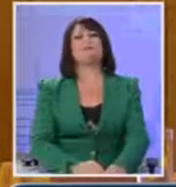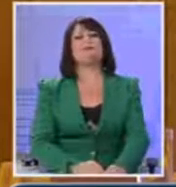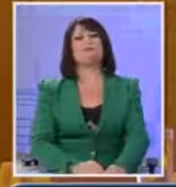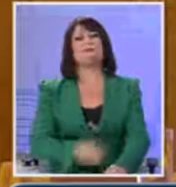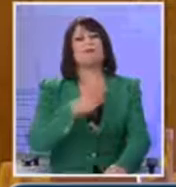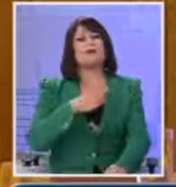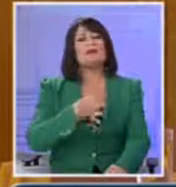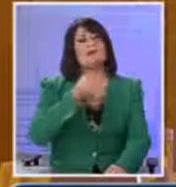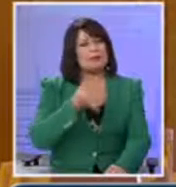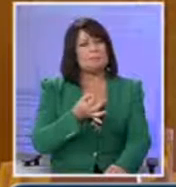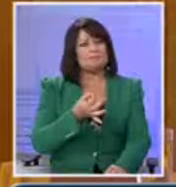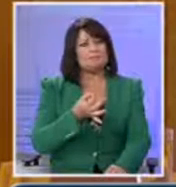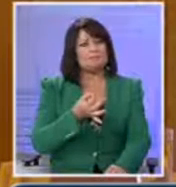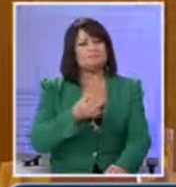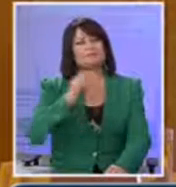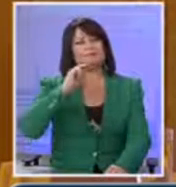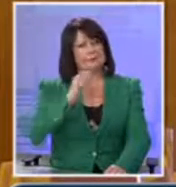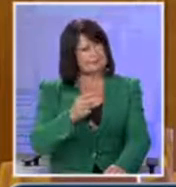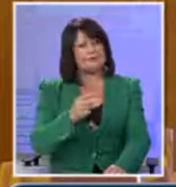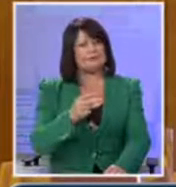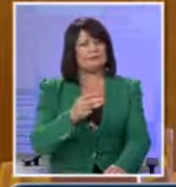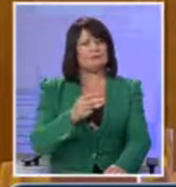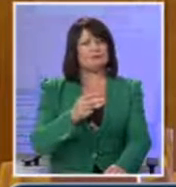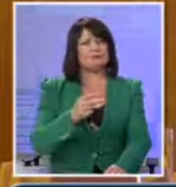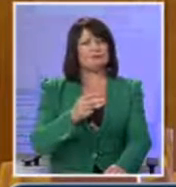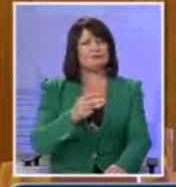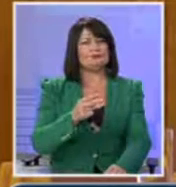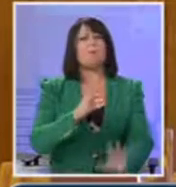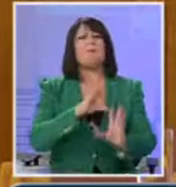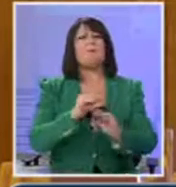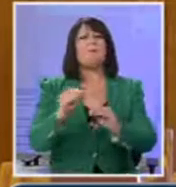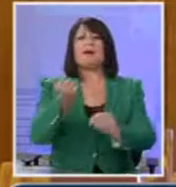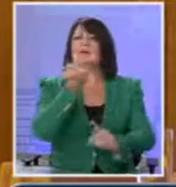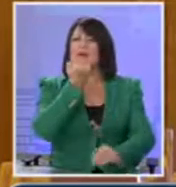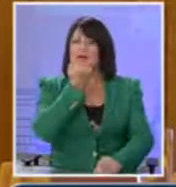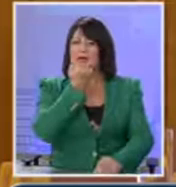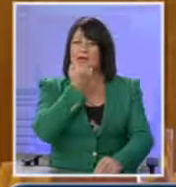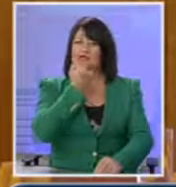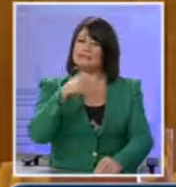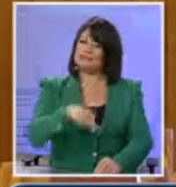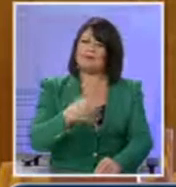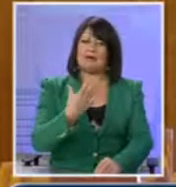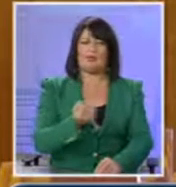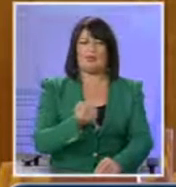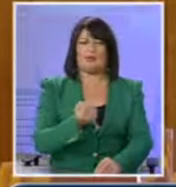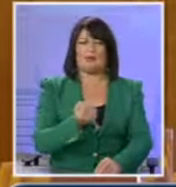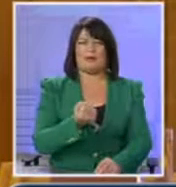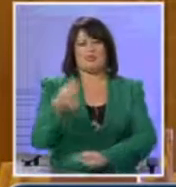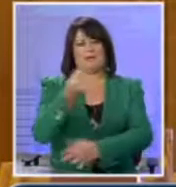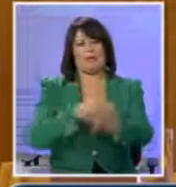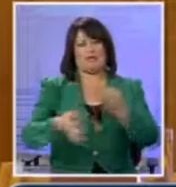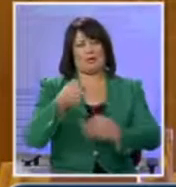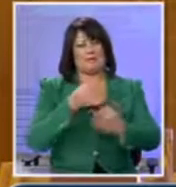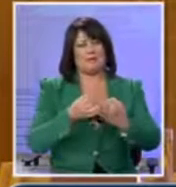Θέλω να πω και να απαντήσω σε παραπληροφόρηση που είχαμε και σήμερα